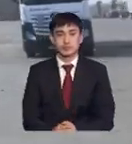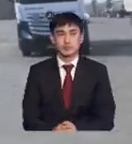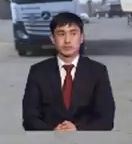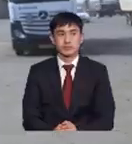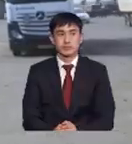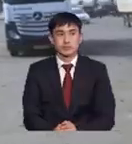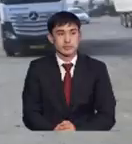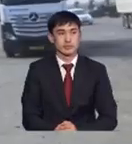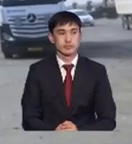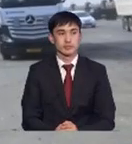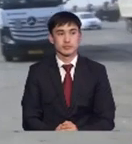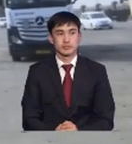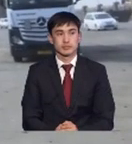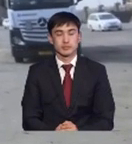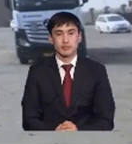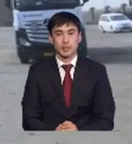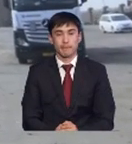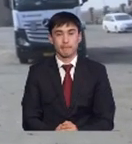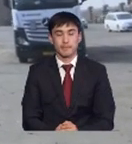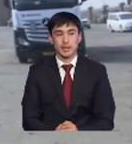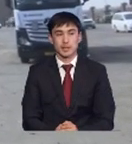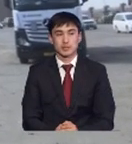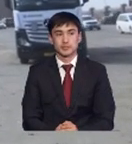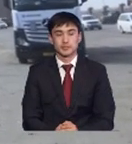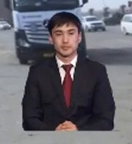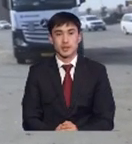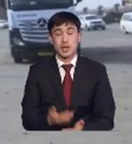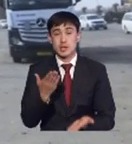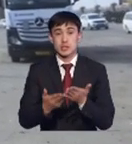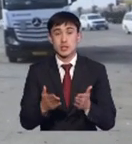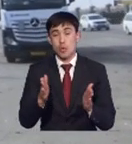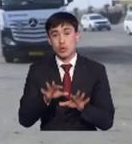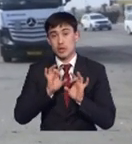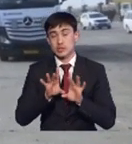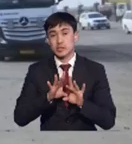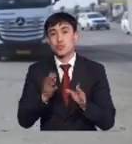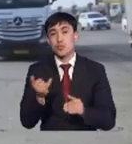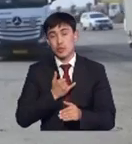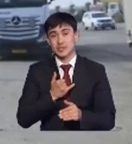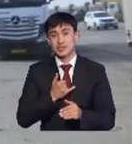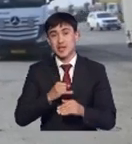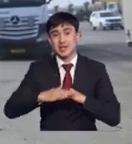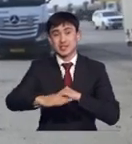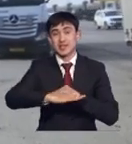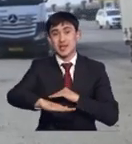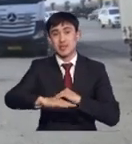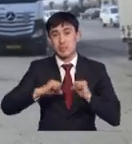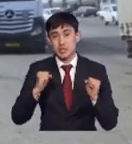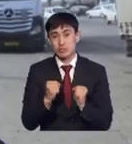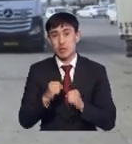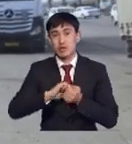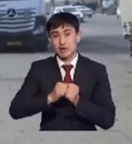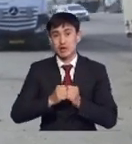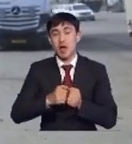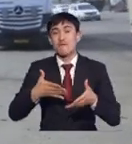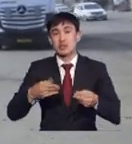везде асфальт тусит. Хармемерге ериду асфальт. Если коротко сказать, то у нас стелят перед зимой асфальт, а весной он